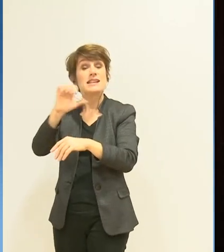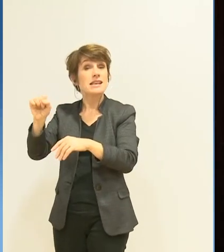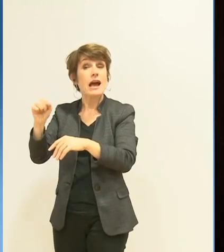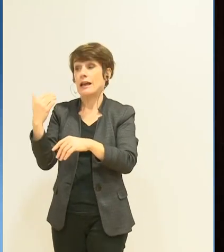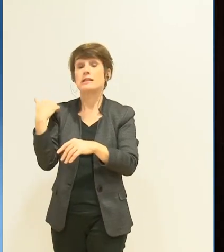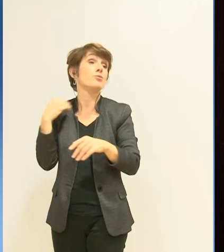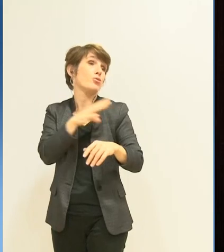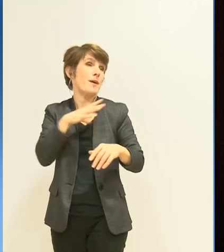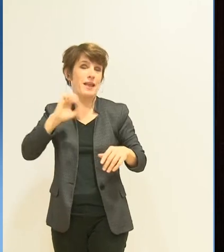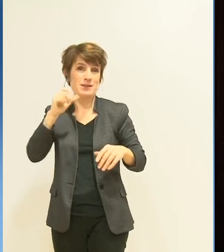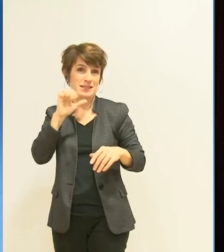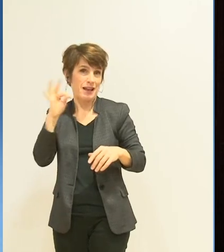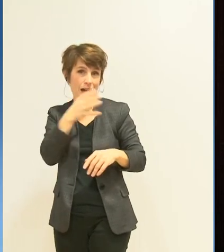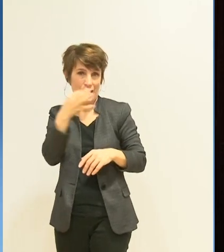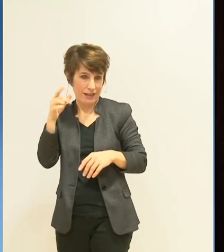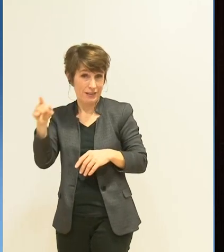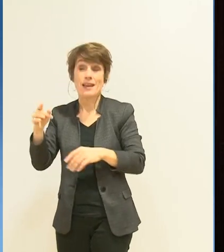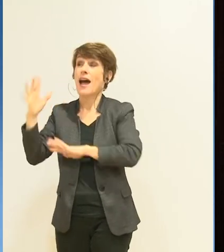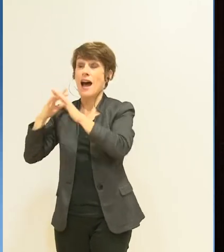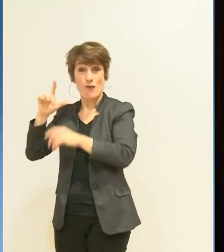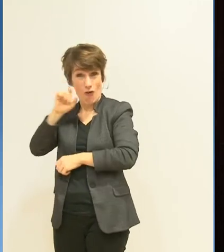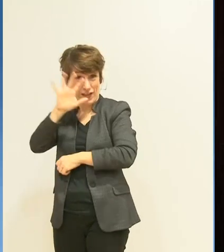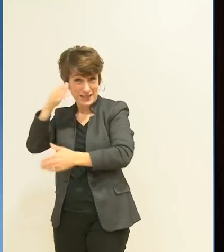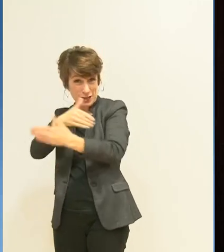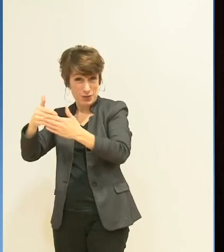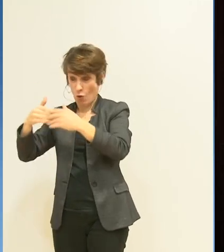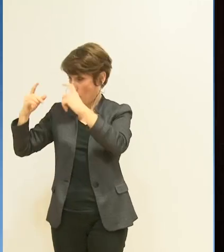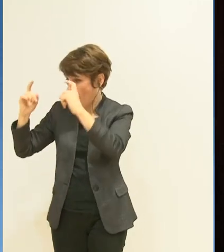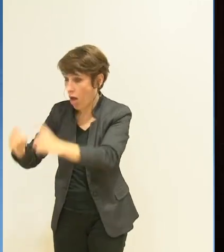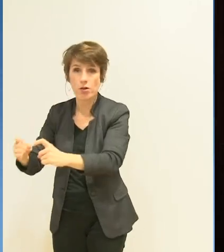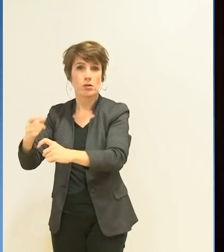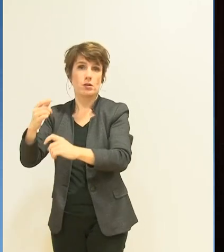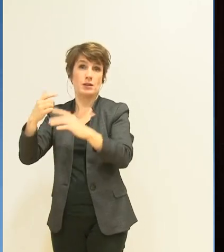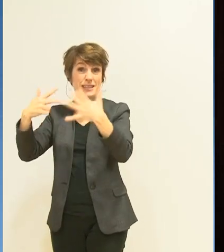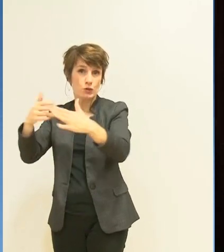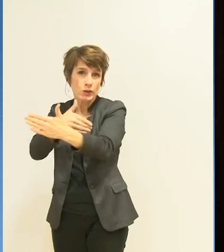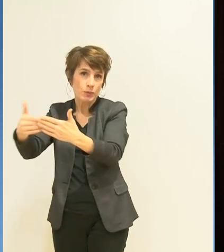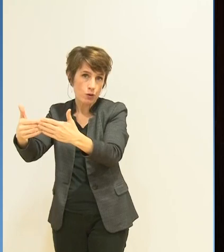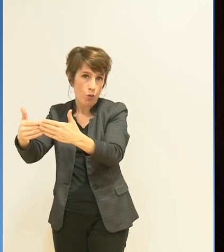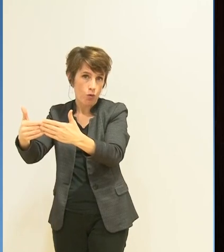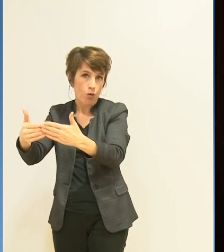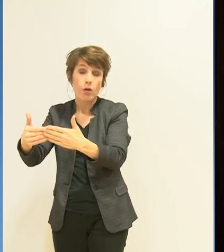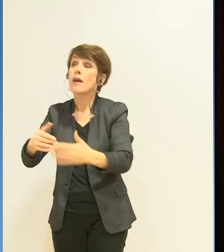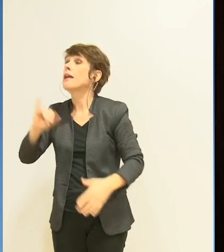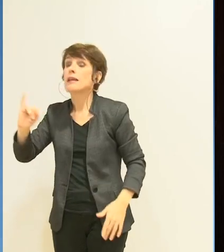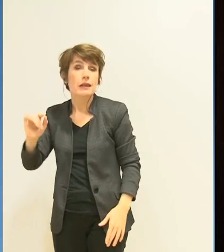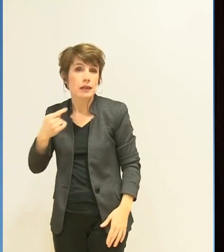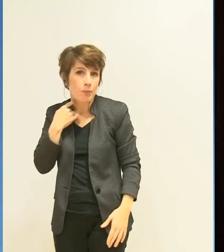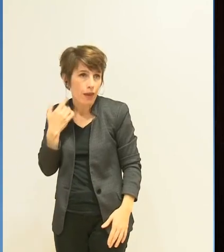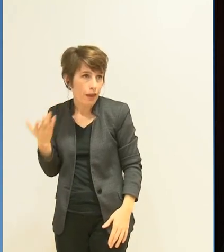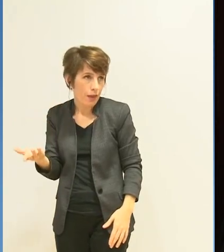salas viens de le dire est passé de 25 à 18 millions en 2019 au détriment de qui se font ces